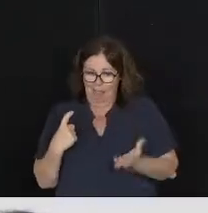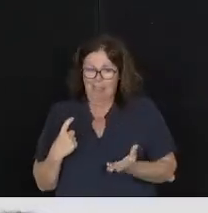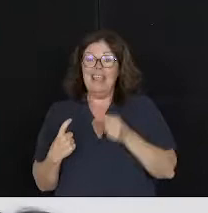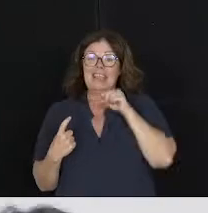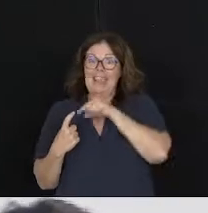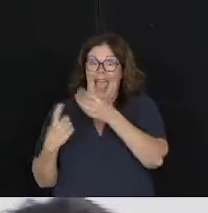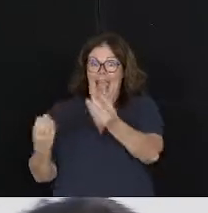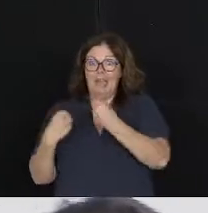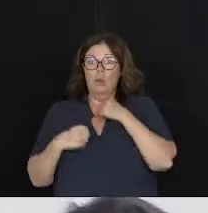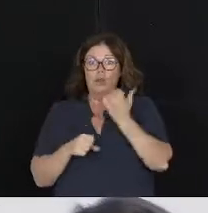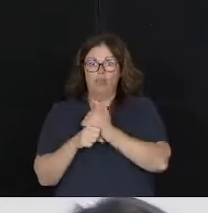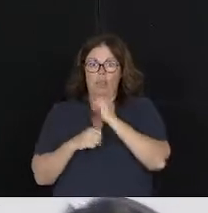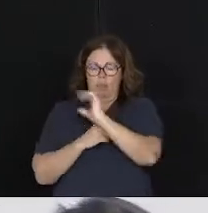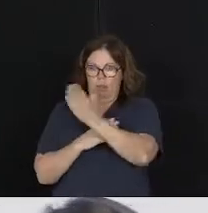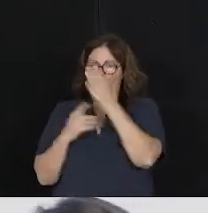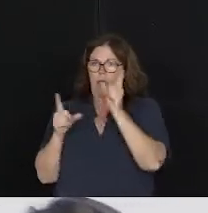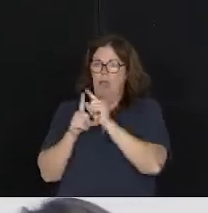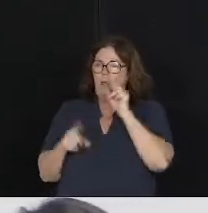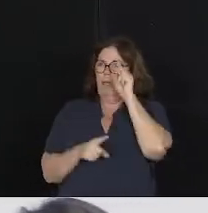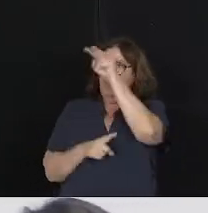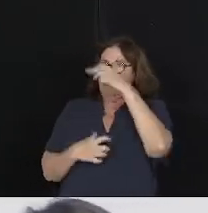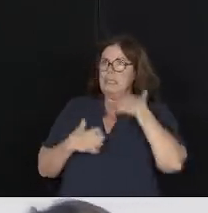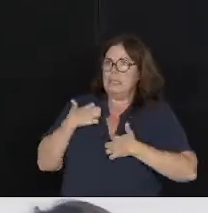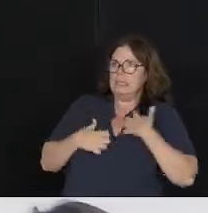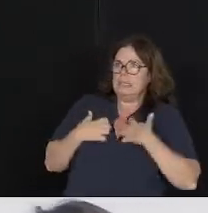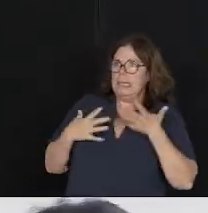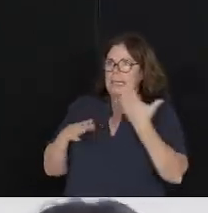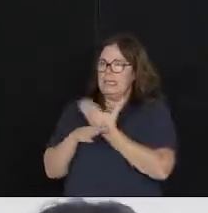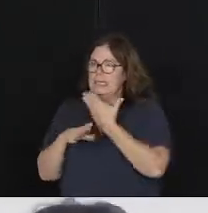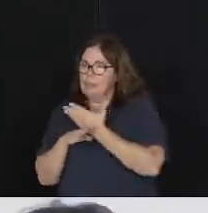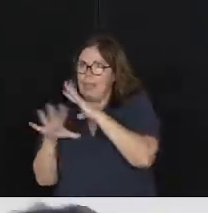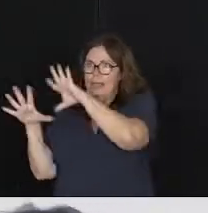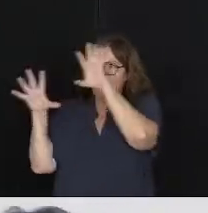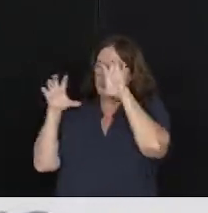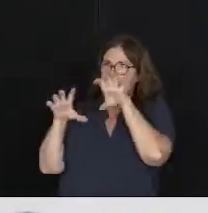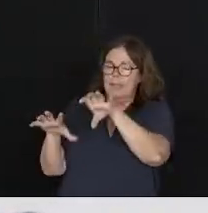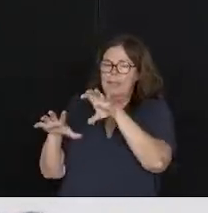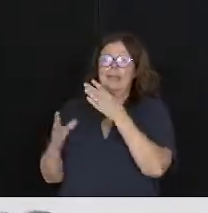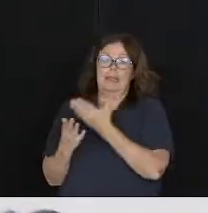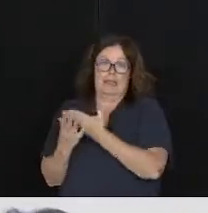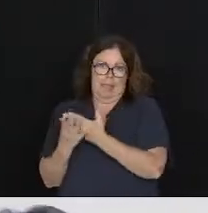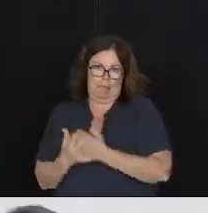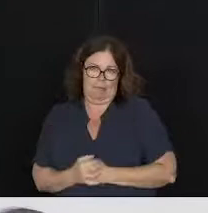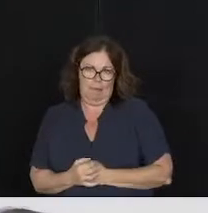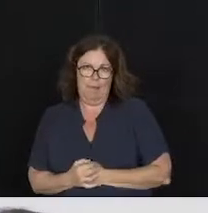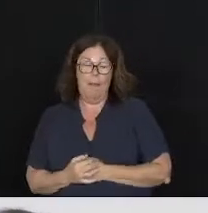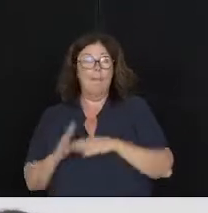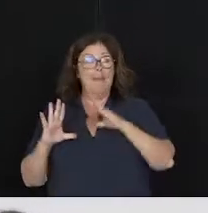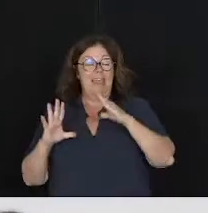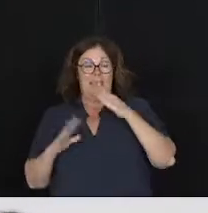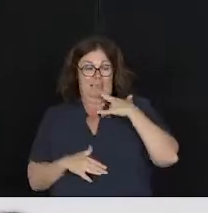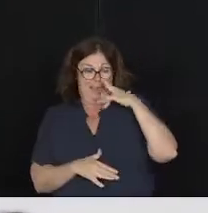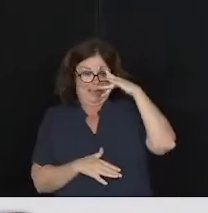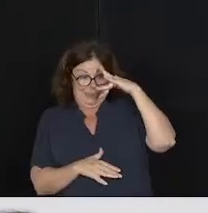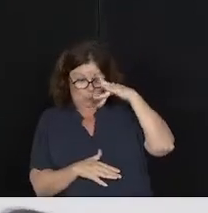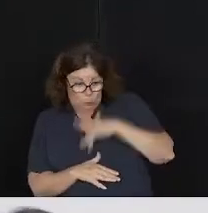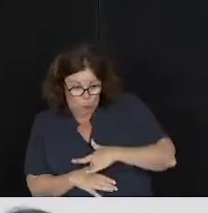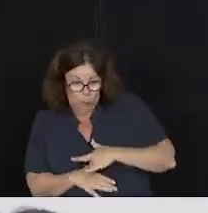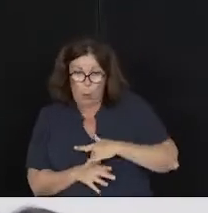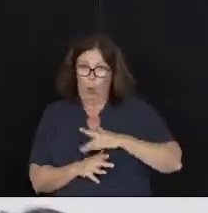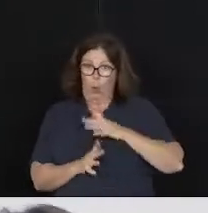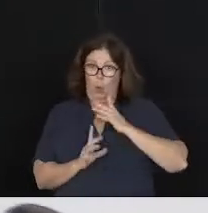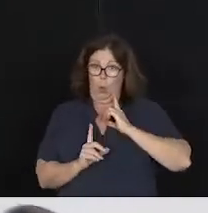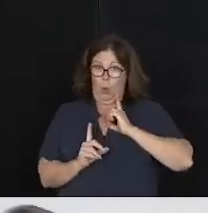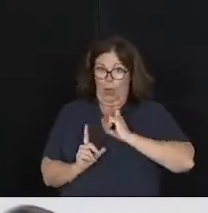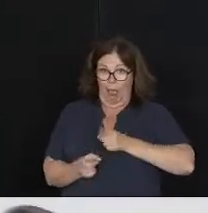qui faisait réapparaître un horizon d'attente qu'on croyait disparu. Or, être en guerre, vivre la guerre, voir